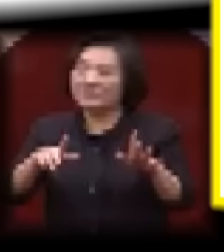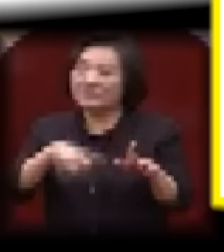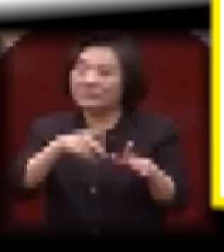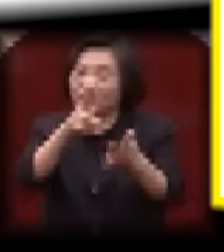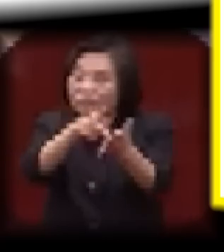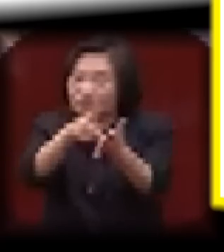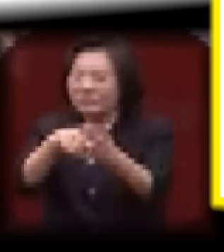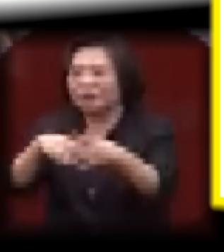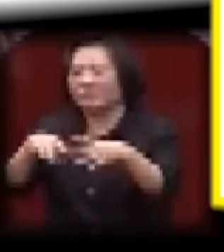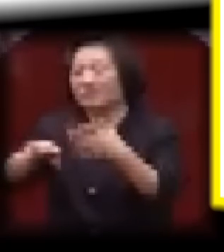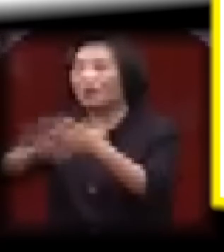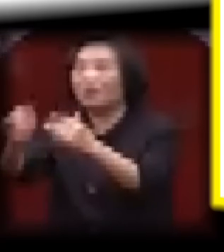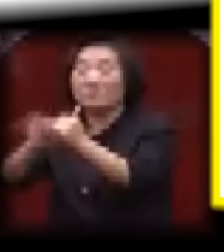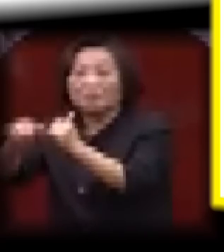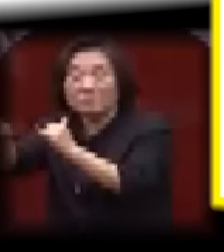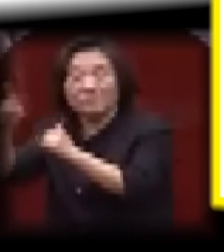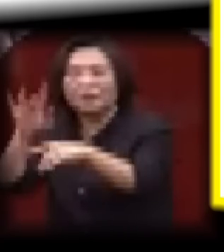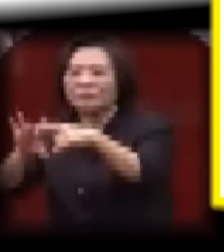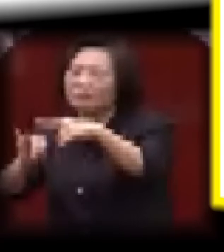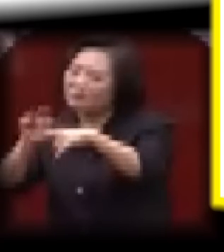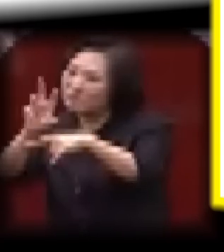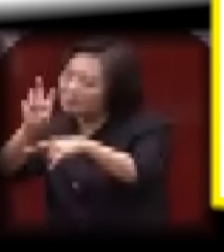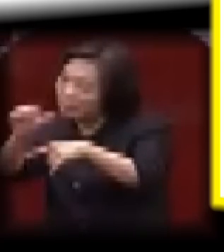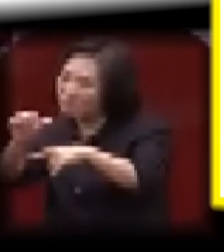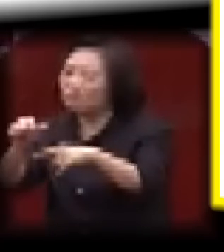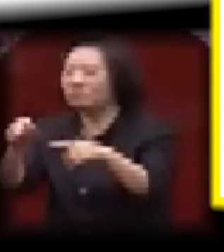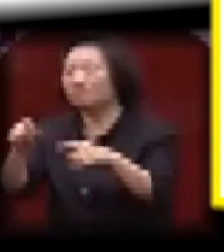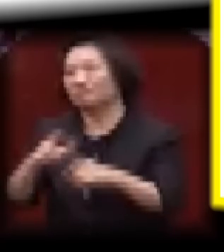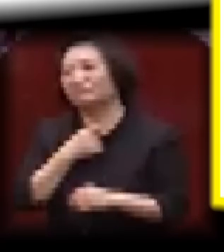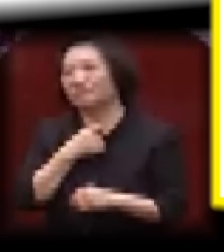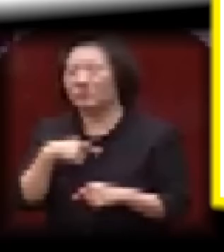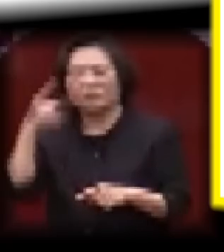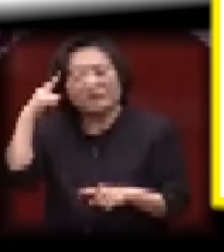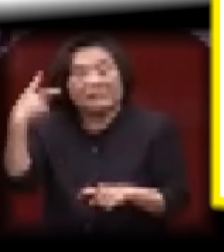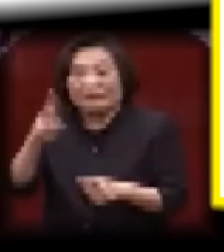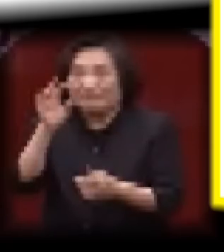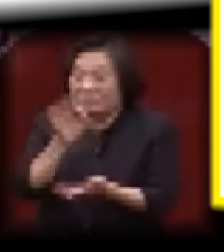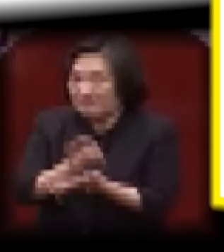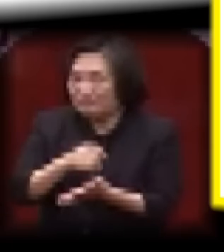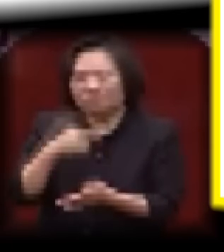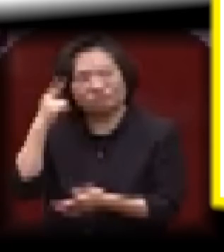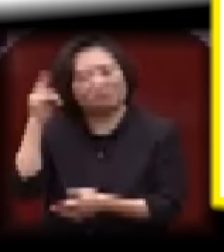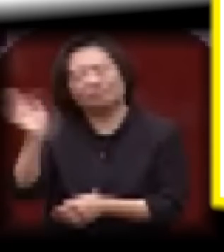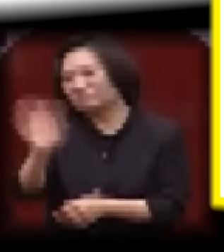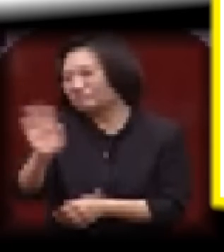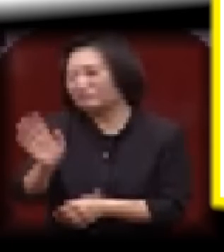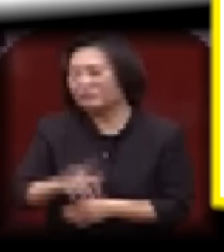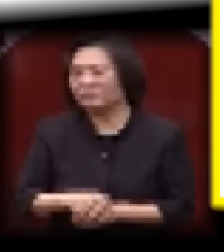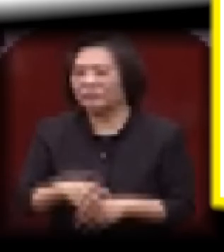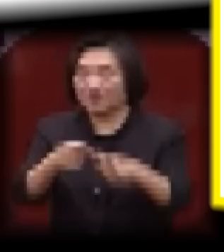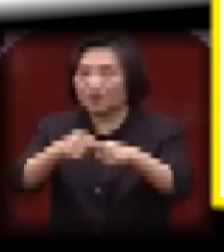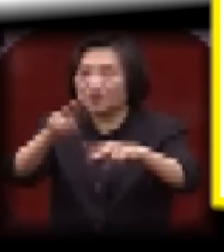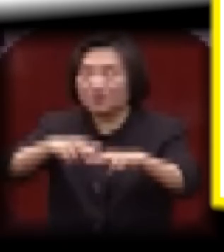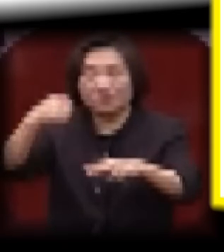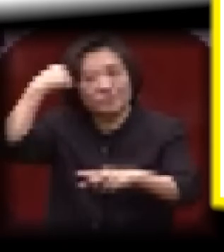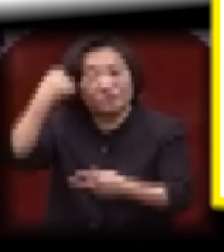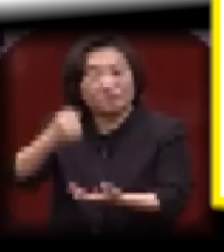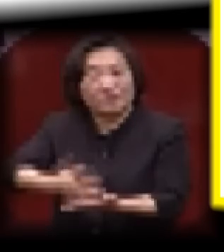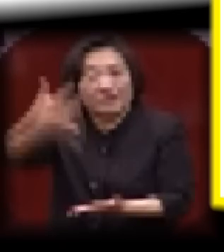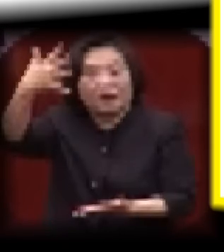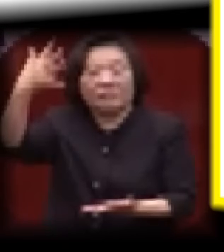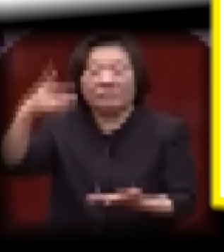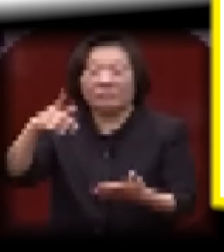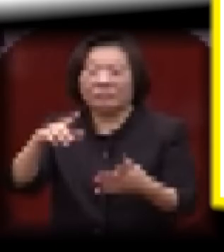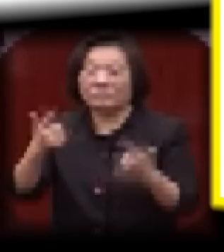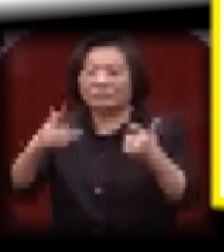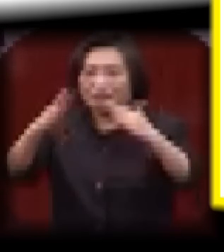人在问说，要不要再低一点？我个人是不赞成的。为什么呢？因为这个公宅我们也不需要说